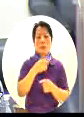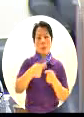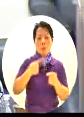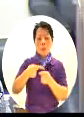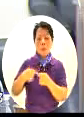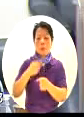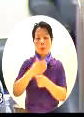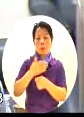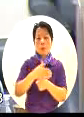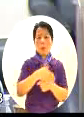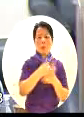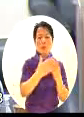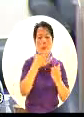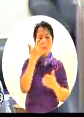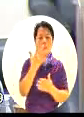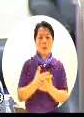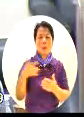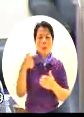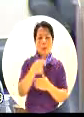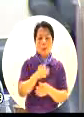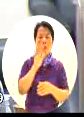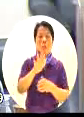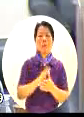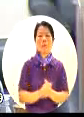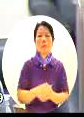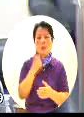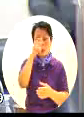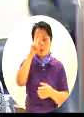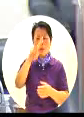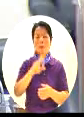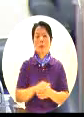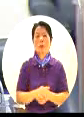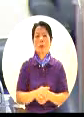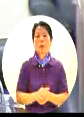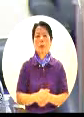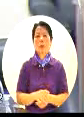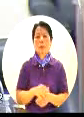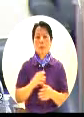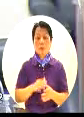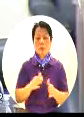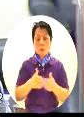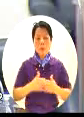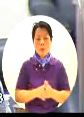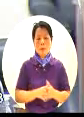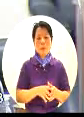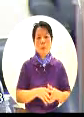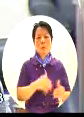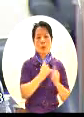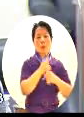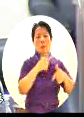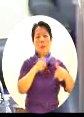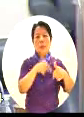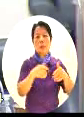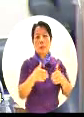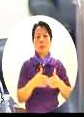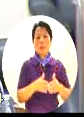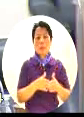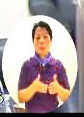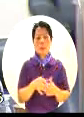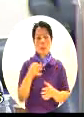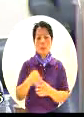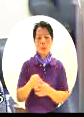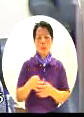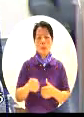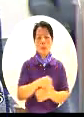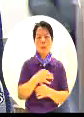在递减，好、哦，一直在递减。所以我希望讲吼，我们既然要民营化，在财务的